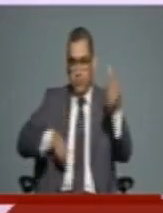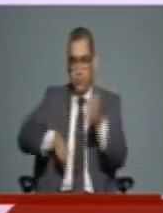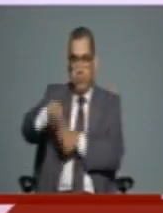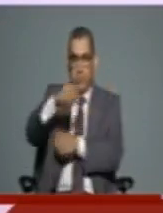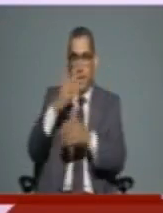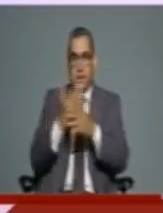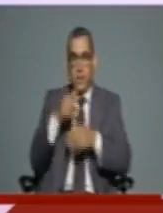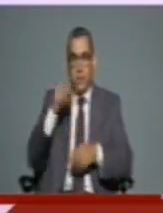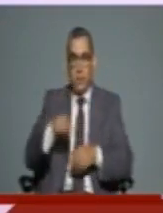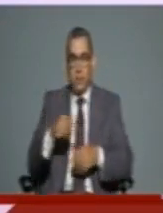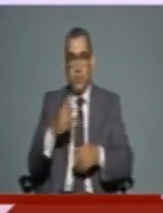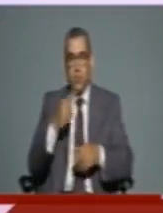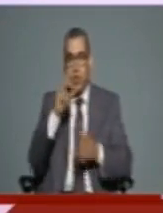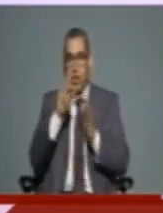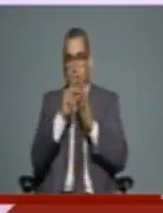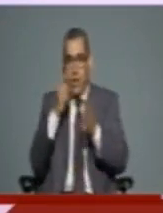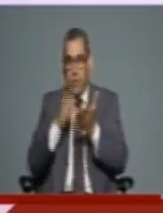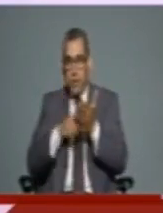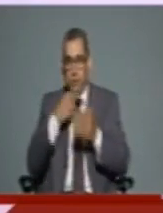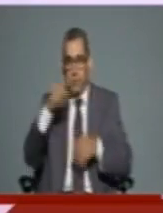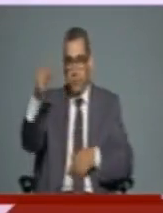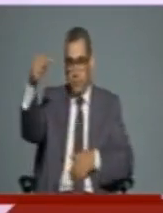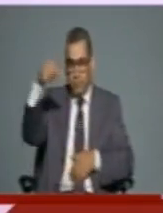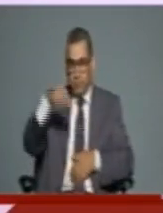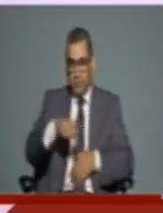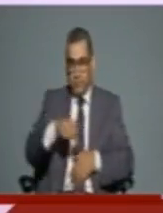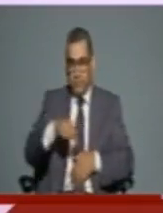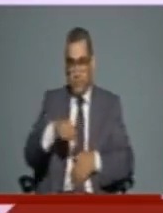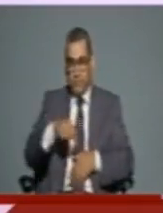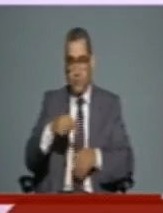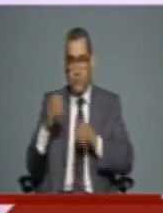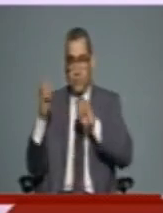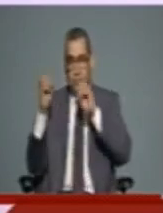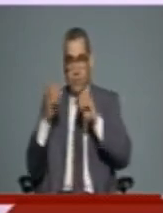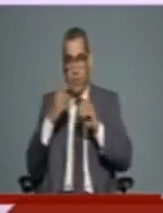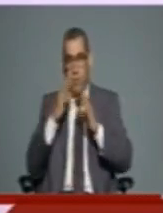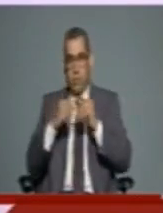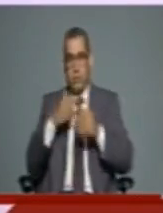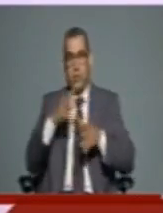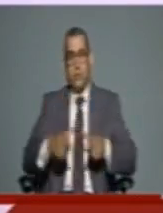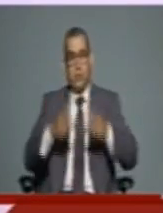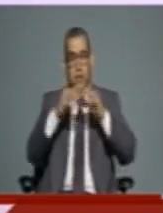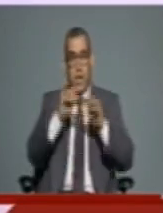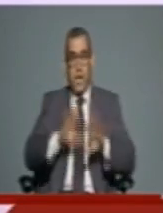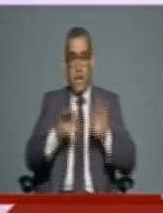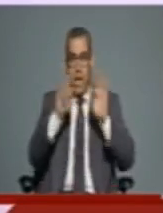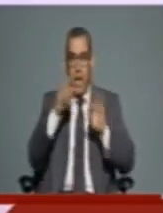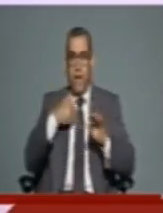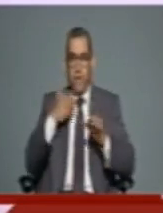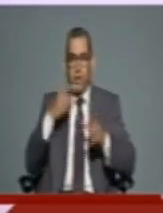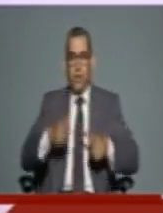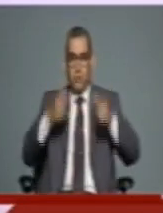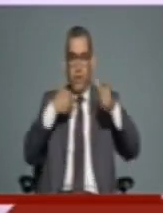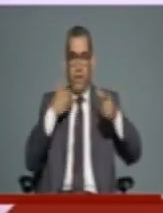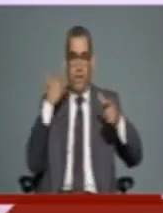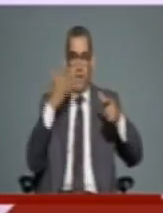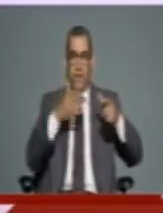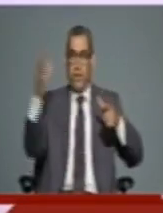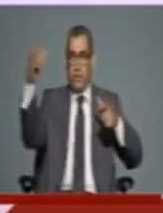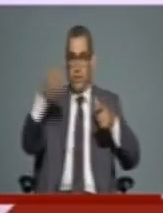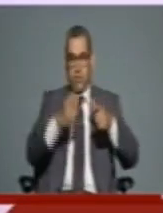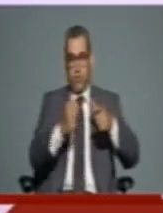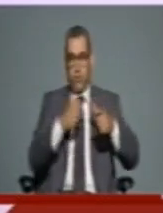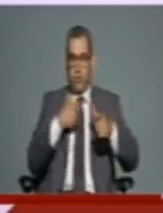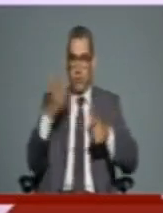مش شرط يجي المورد يعمل صوامعه جديده، هيبقى الصوامع عندنا ونستطيع ان